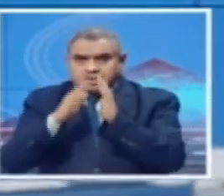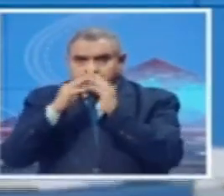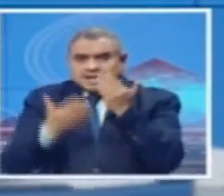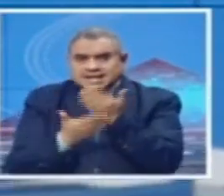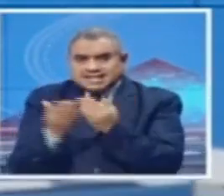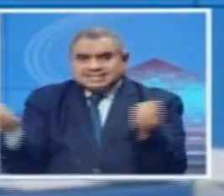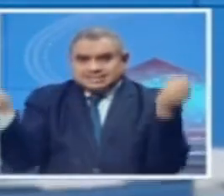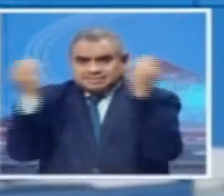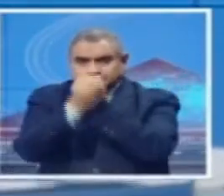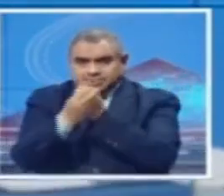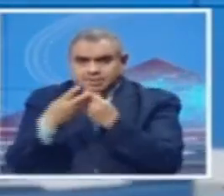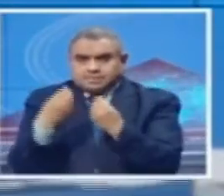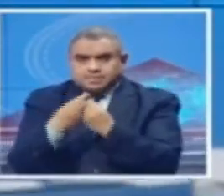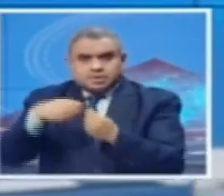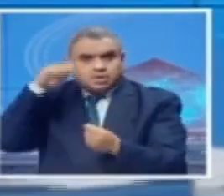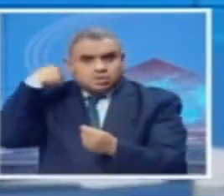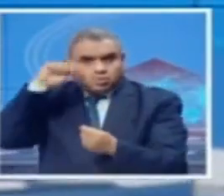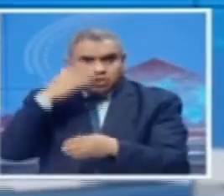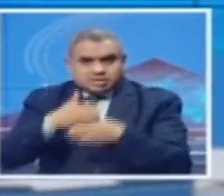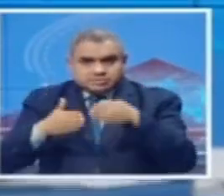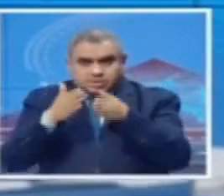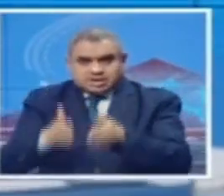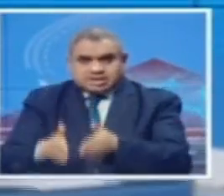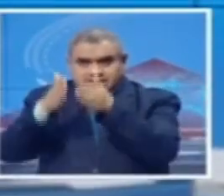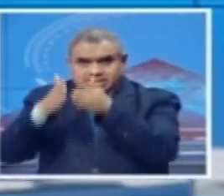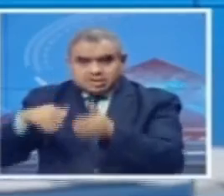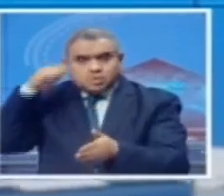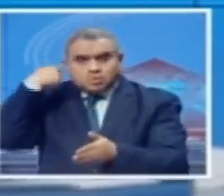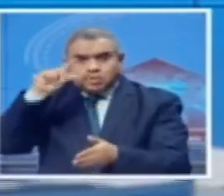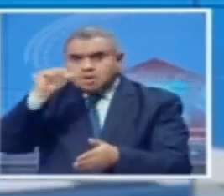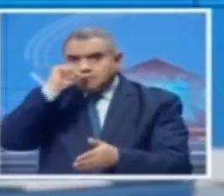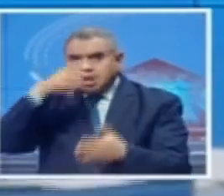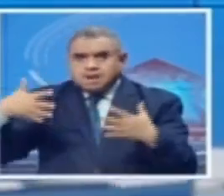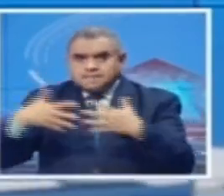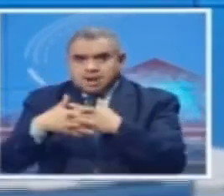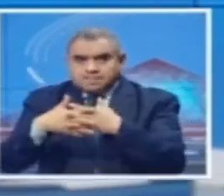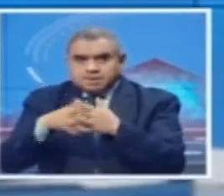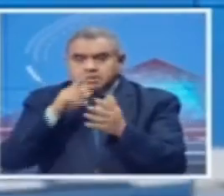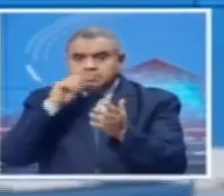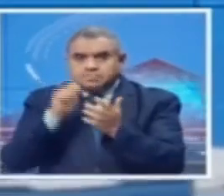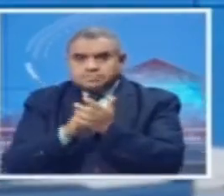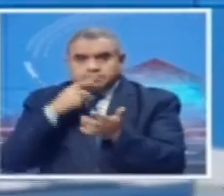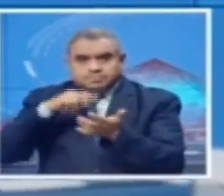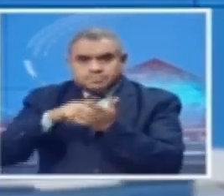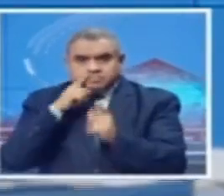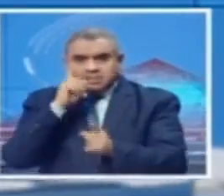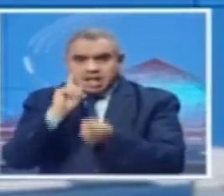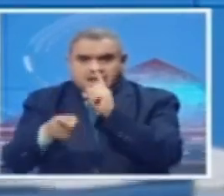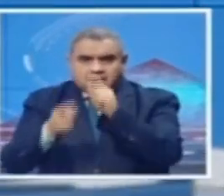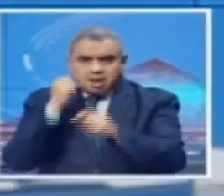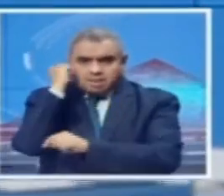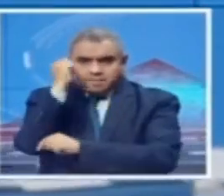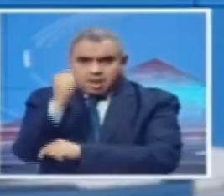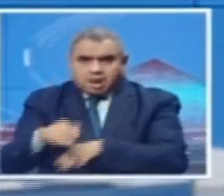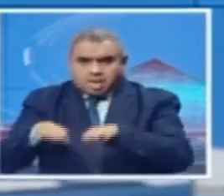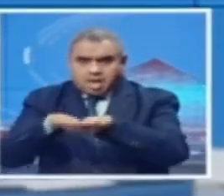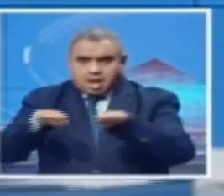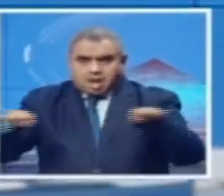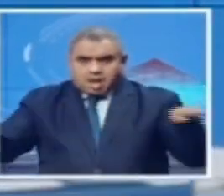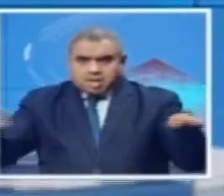المتجددة بالتعاون بين وزارة الإسكان ووزارة الموارد المائية، مشيرا إلى أنه تم تحديد الأرض المطلوبة مع